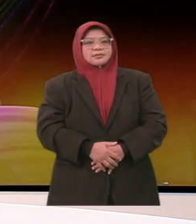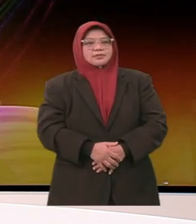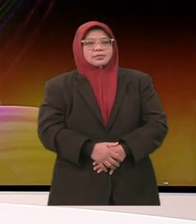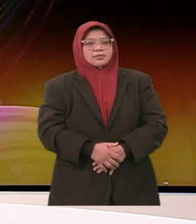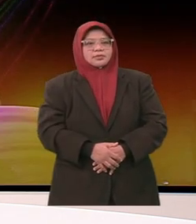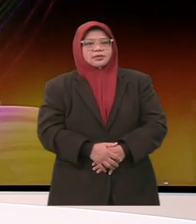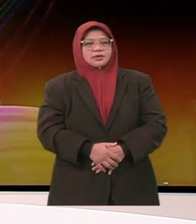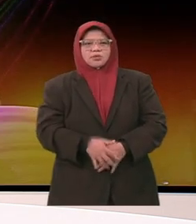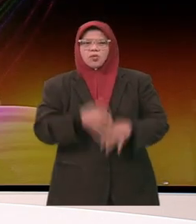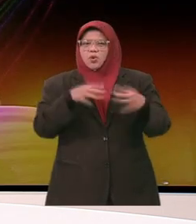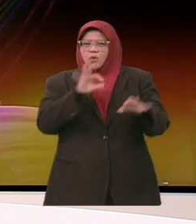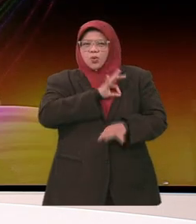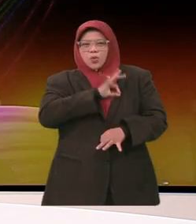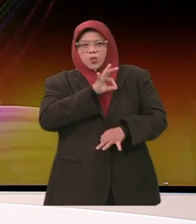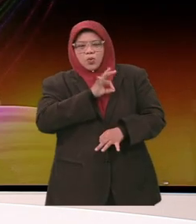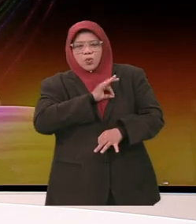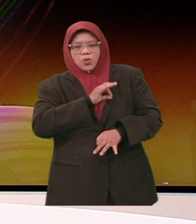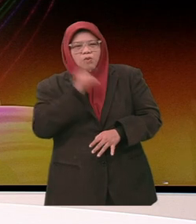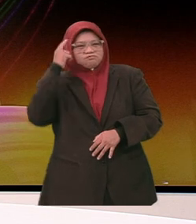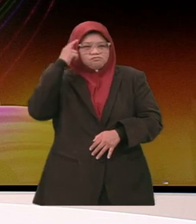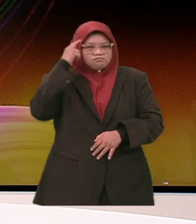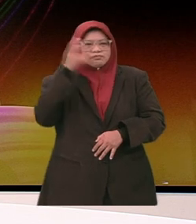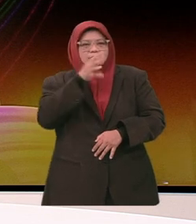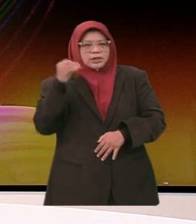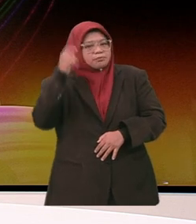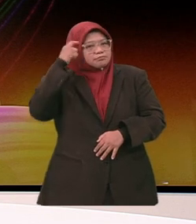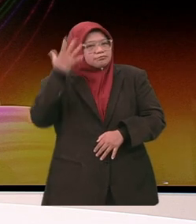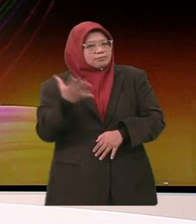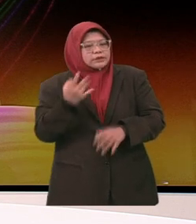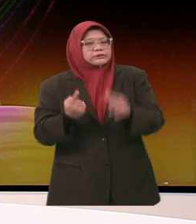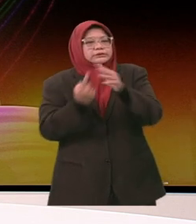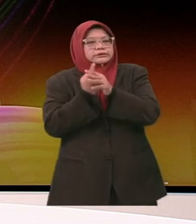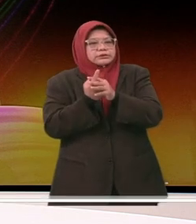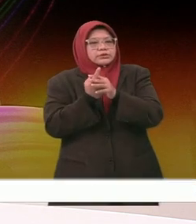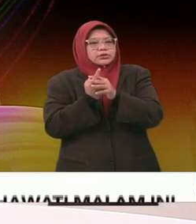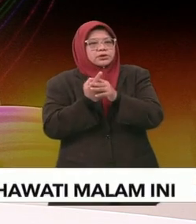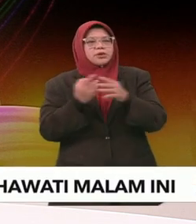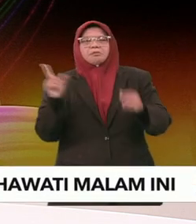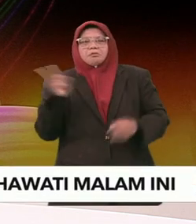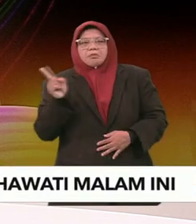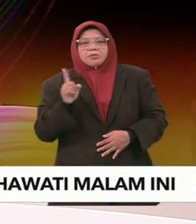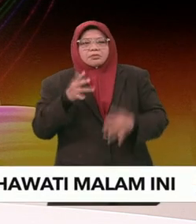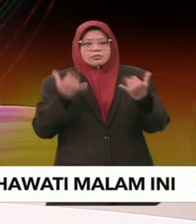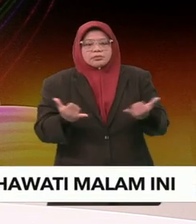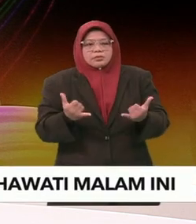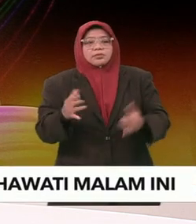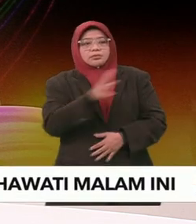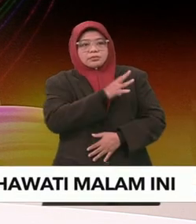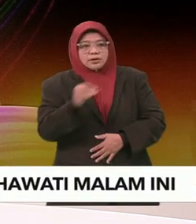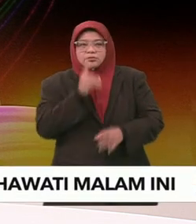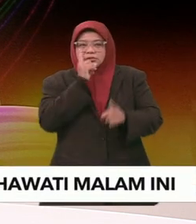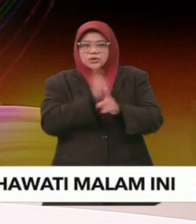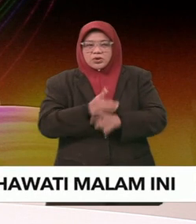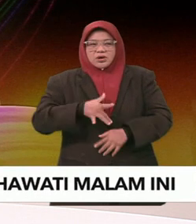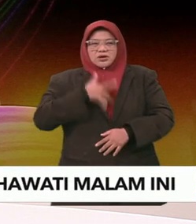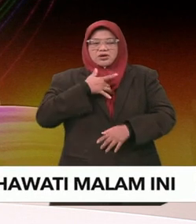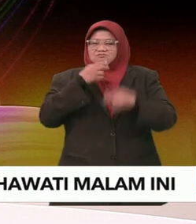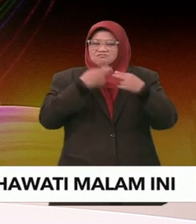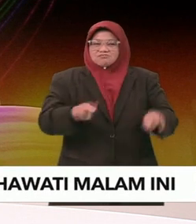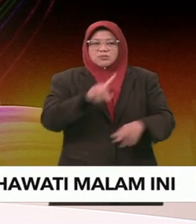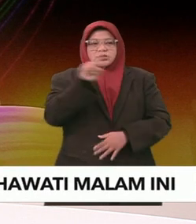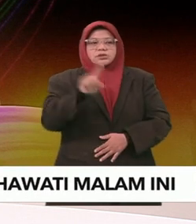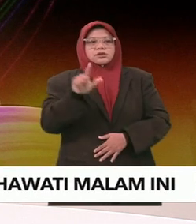terus Adi perkatakan dengan berpakaian dayan dan pendapat timbul tentang keberadaannya pastinya yang lebih merasa kehilangan zalina